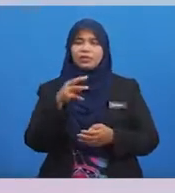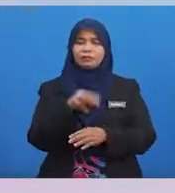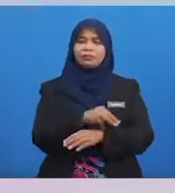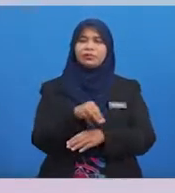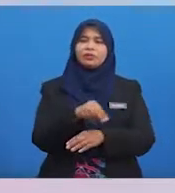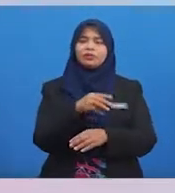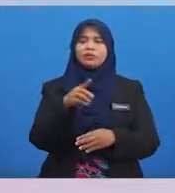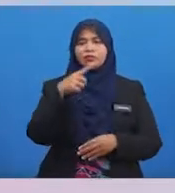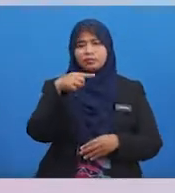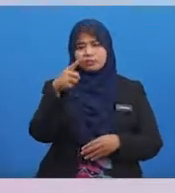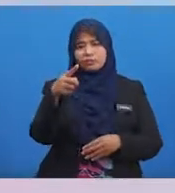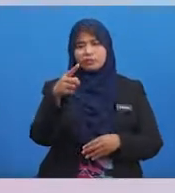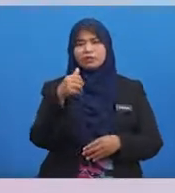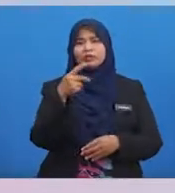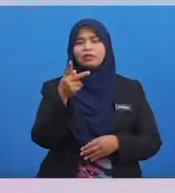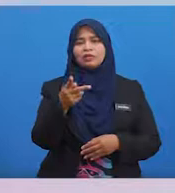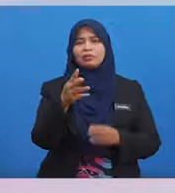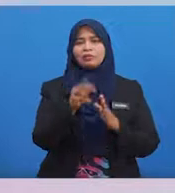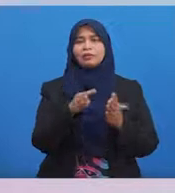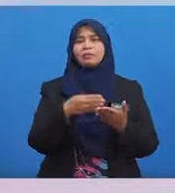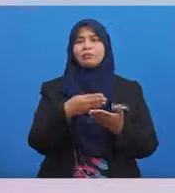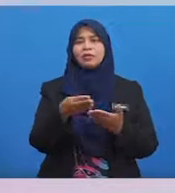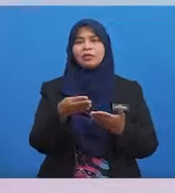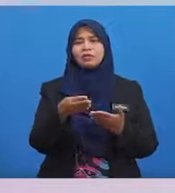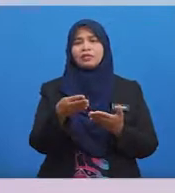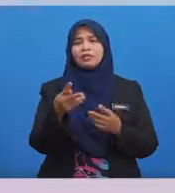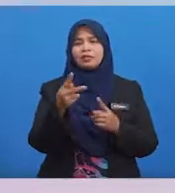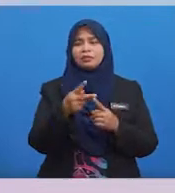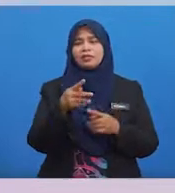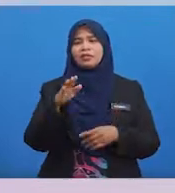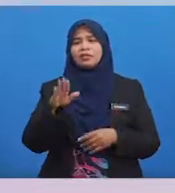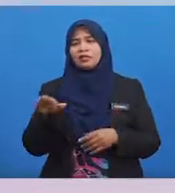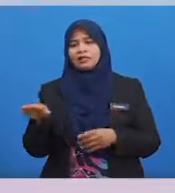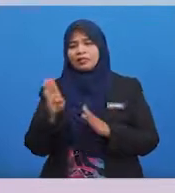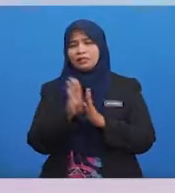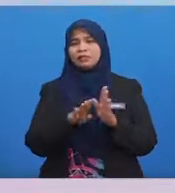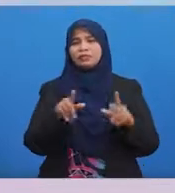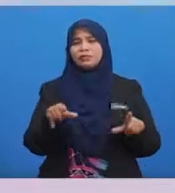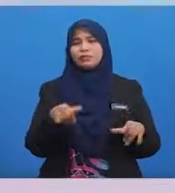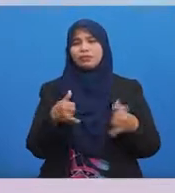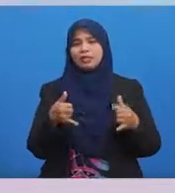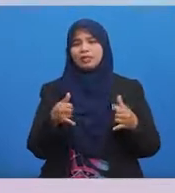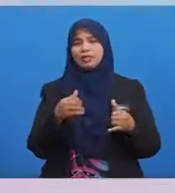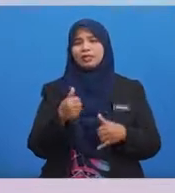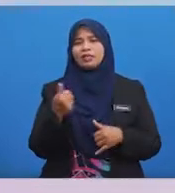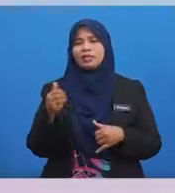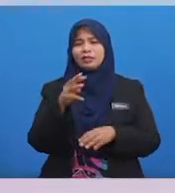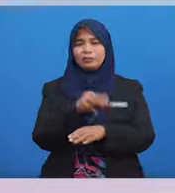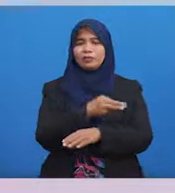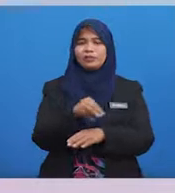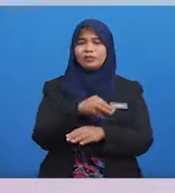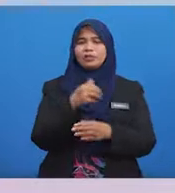tersebut kamu memberi peluang kepada adik bermain alat musik atau